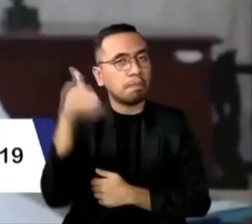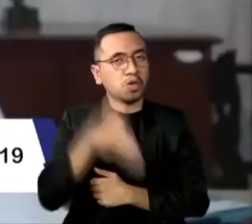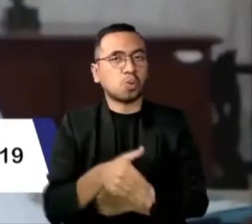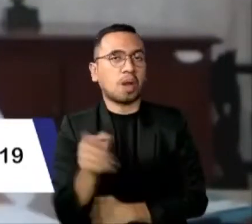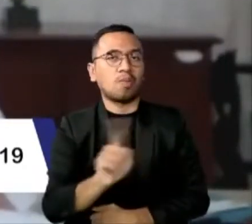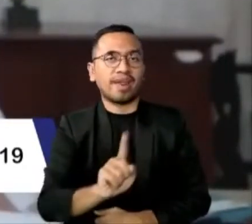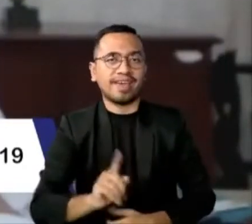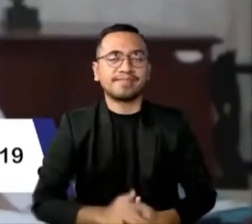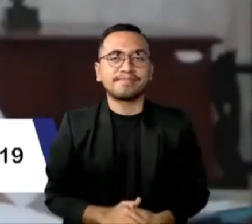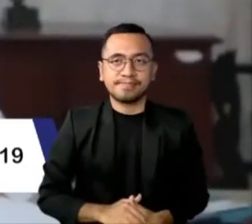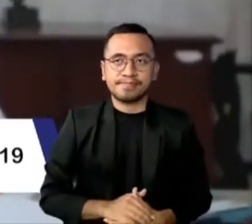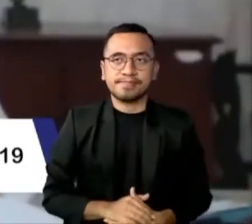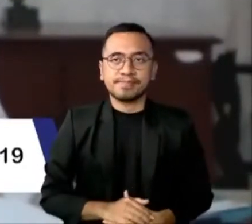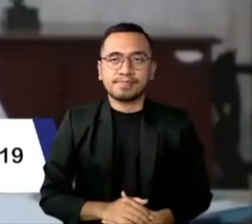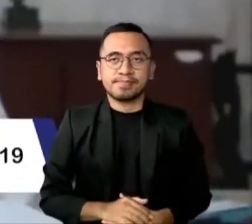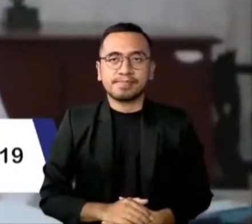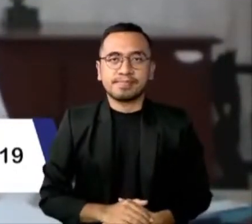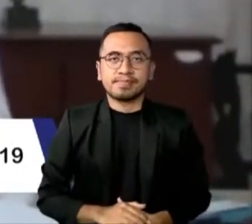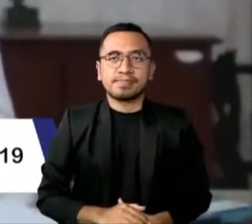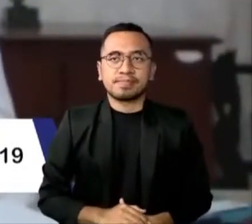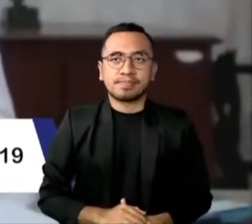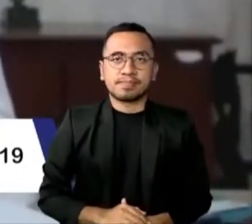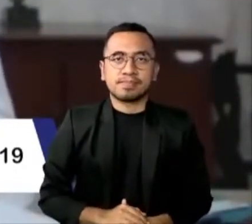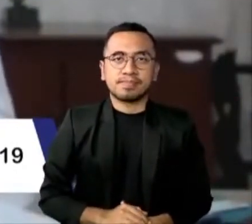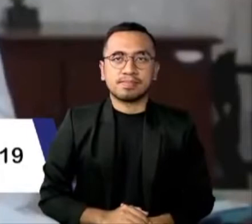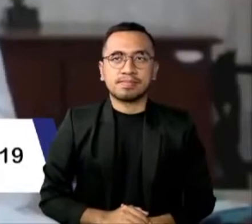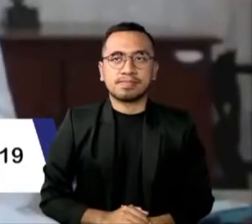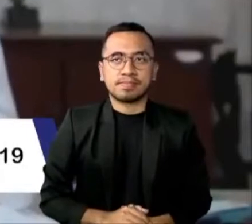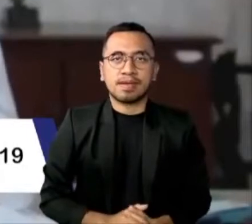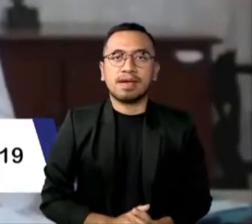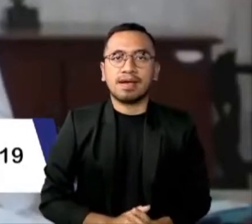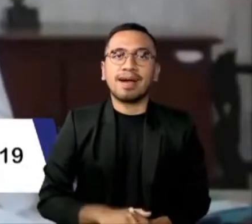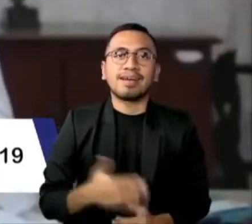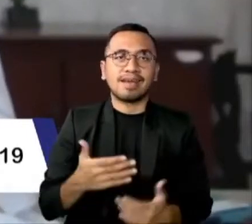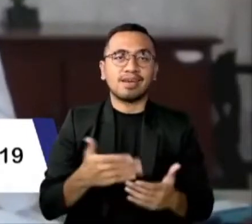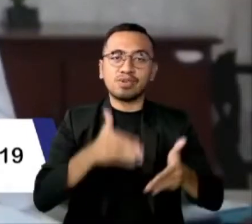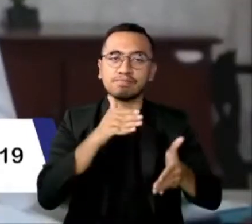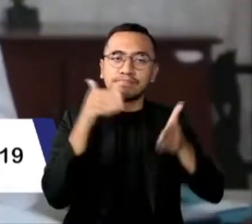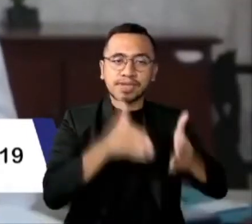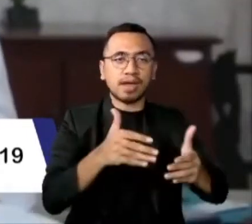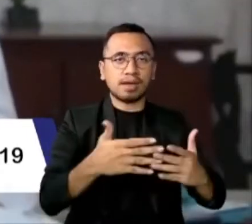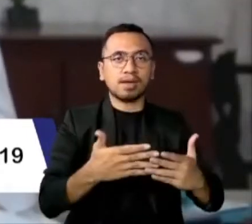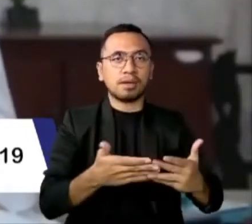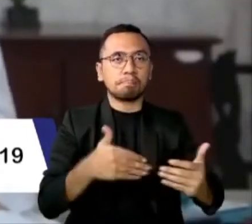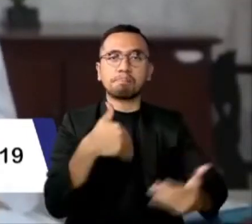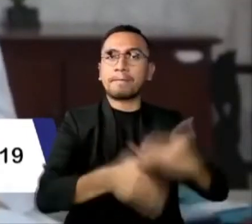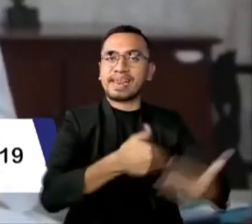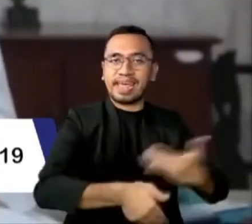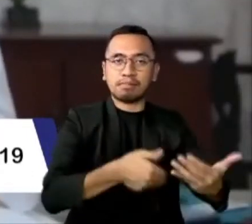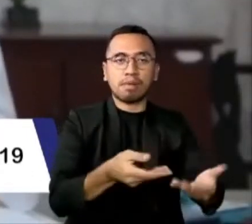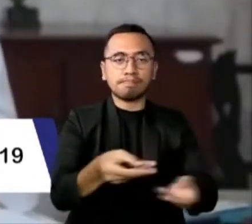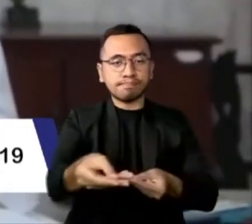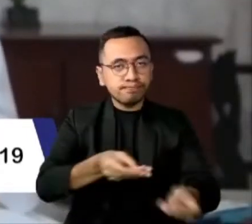sekali juga dari data ini, bahwa industri dan perdagangan, ini khusus di Kabupaten Temanggung ya, industri dan